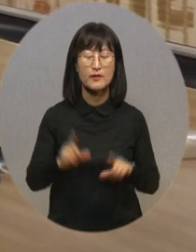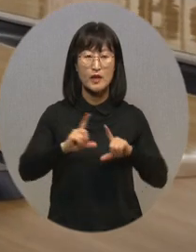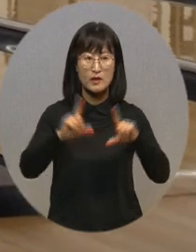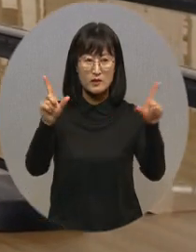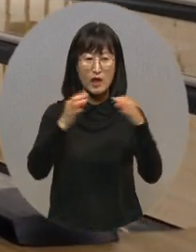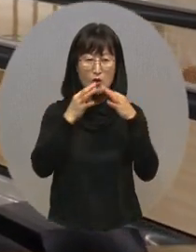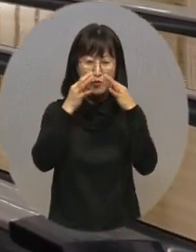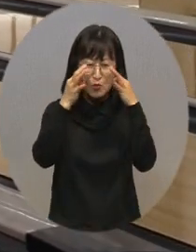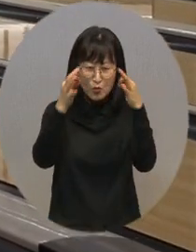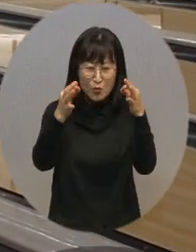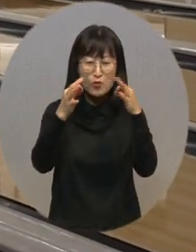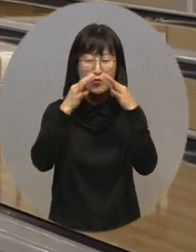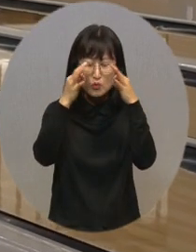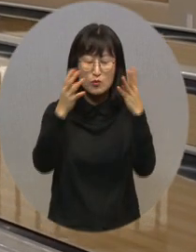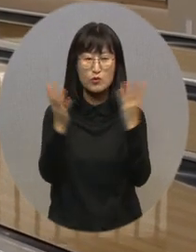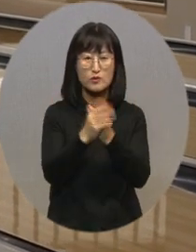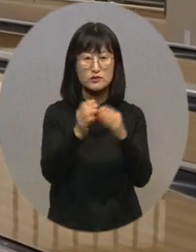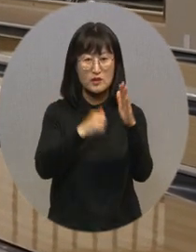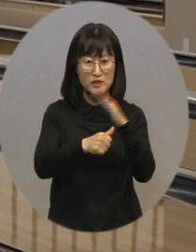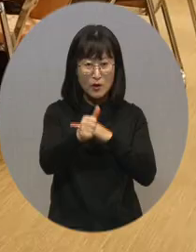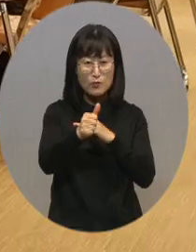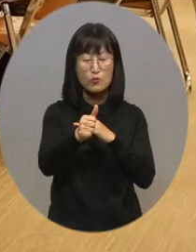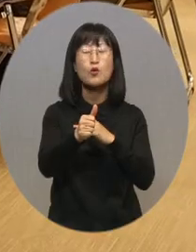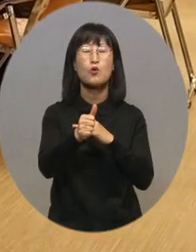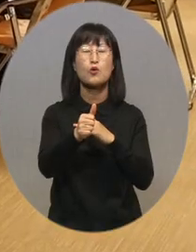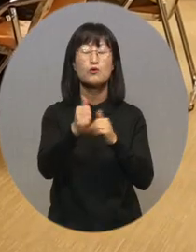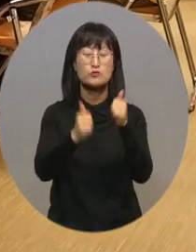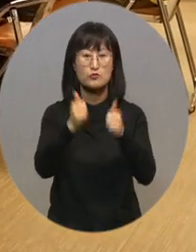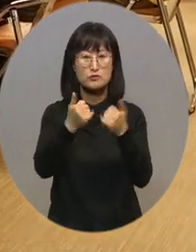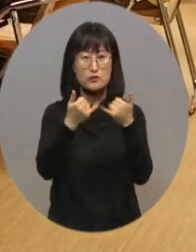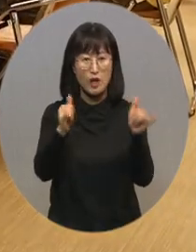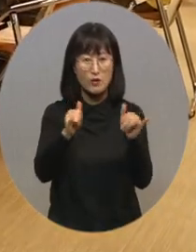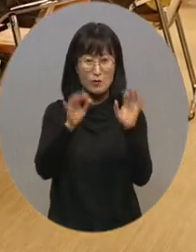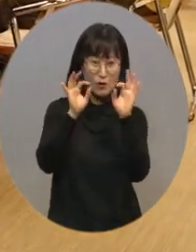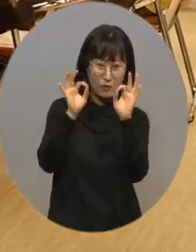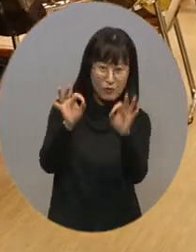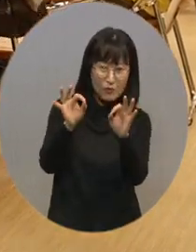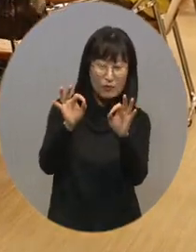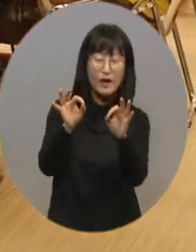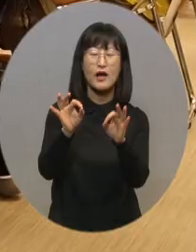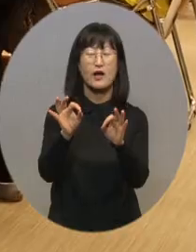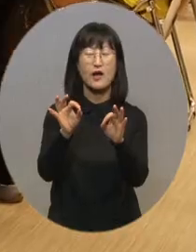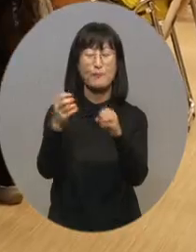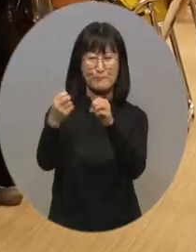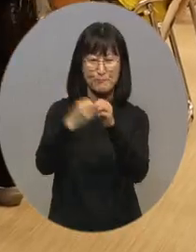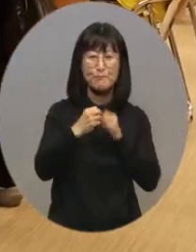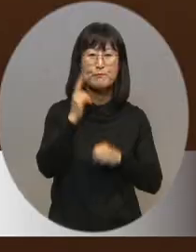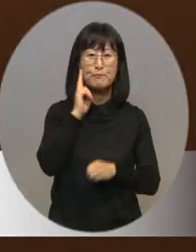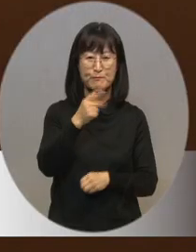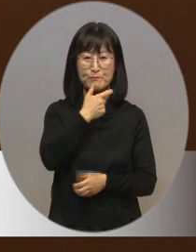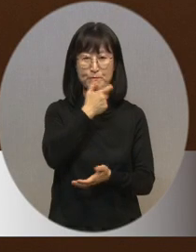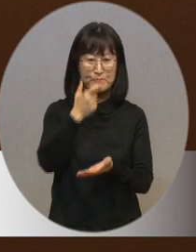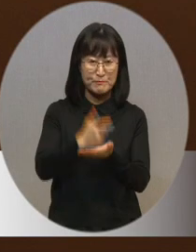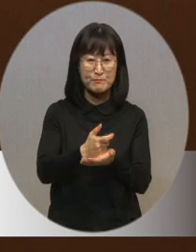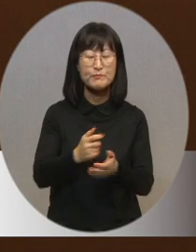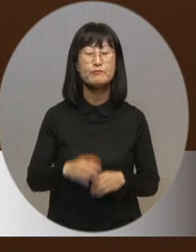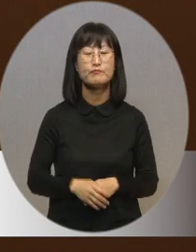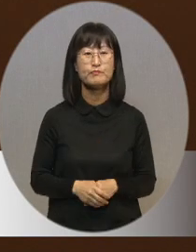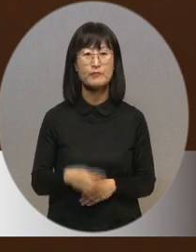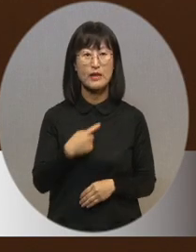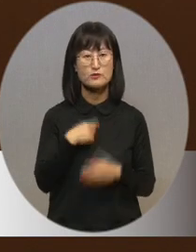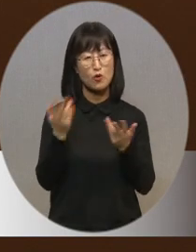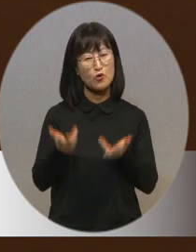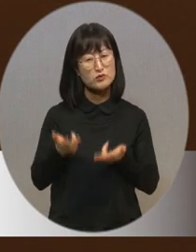최선을 다하는 시각장애인 선수들의 모습은 경기를 지켜보는 이들에게도 깊은 울림을 주었습니다. 제가